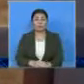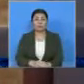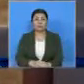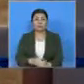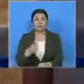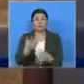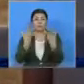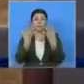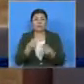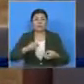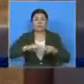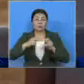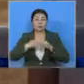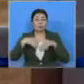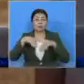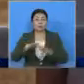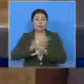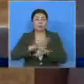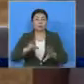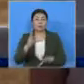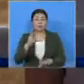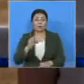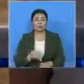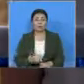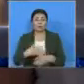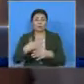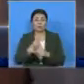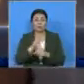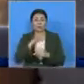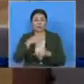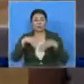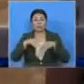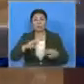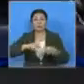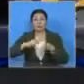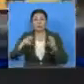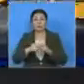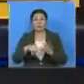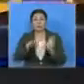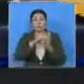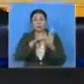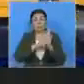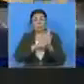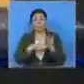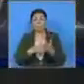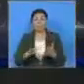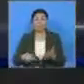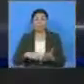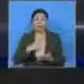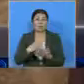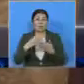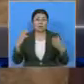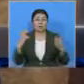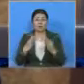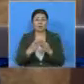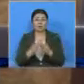күнде шешілетін сұрақтар емес, бірақ қысқа мерзімде шешетін мәселелер де қазір күн тәртібінде. Сондықтан бүкіл мердігерлердің бәрін жинап, олармен